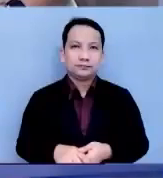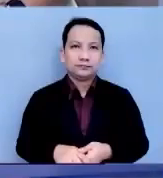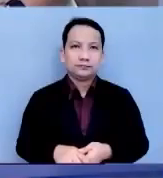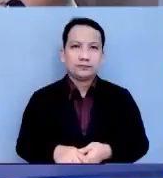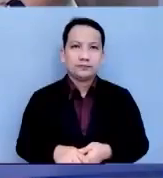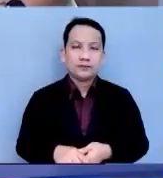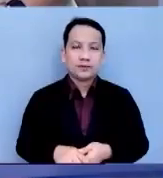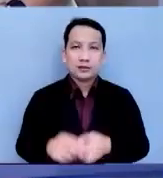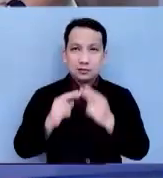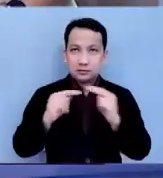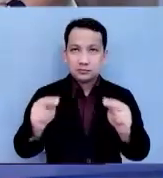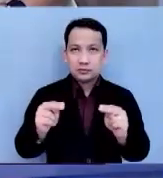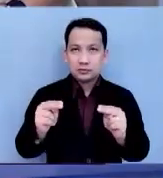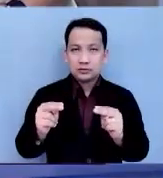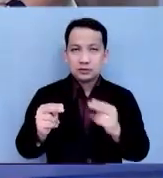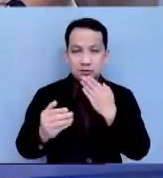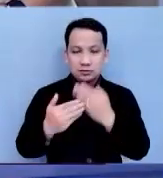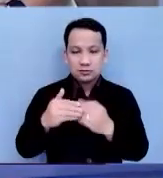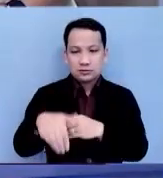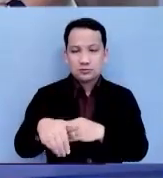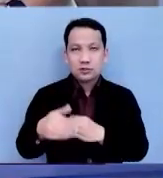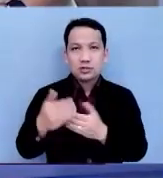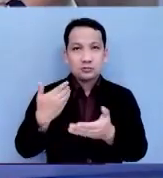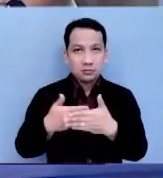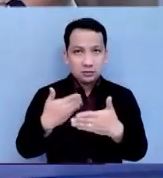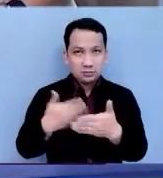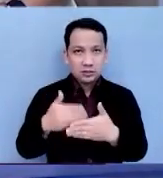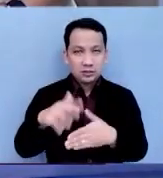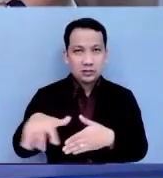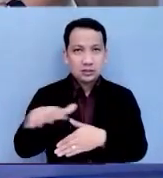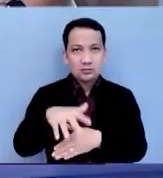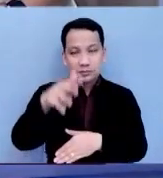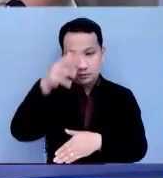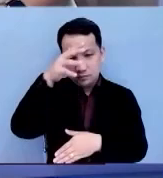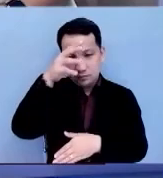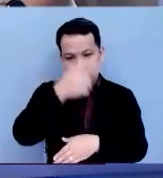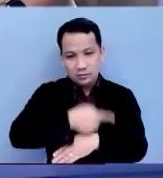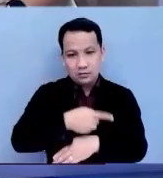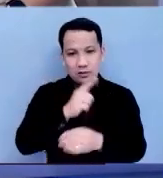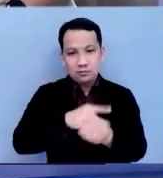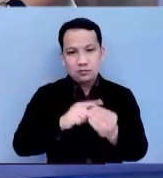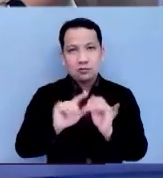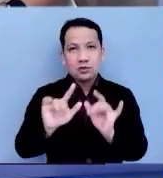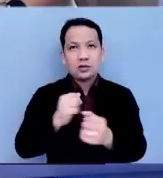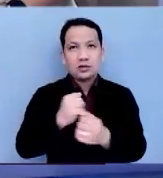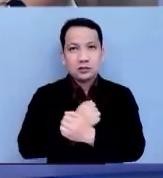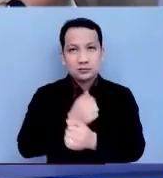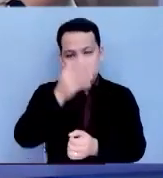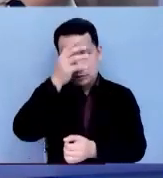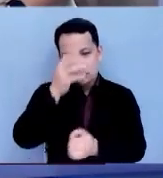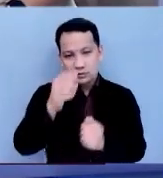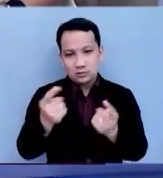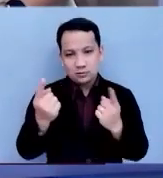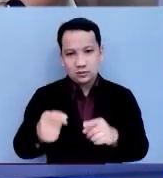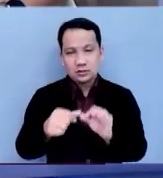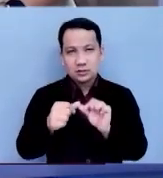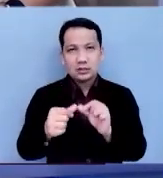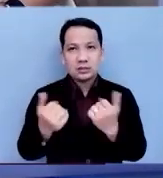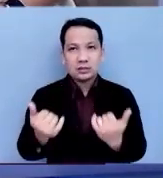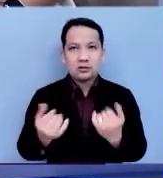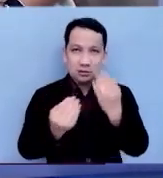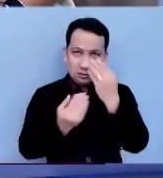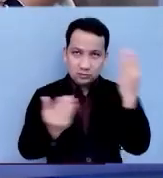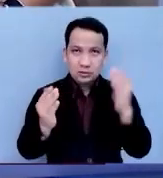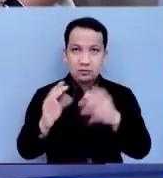At para naman sa ating pabaong pampa-good night, dahil malapit na ang Father's Day, tungkol sa pagmamahal ng isang ama ang tampok natin ngayong gabi. Kwento